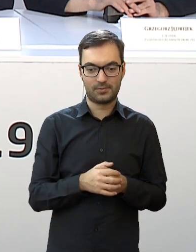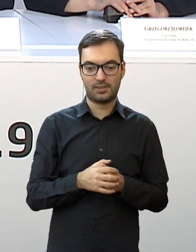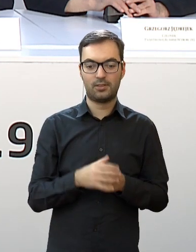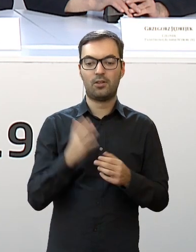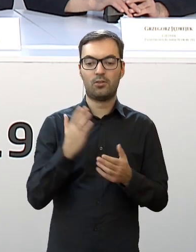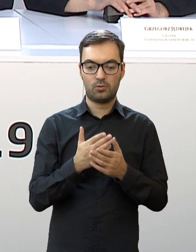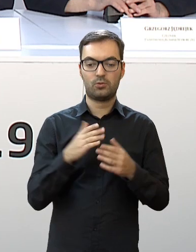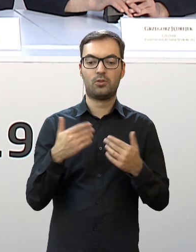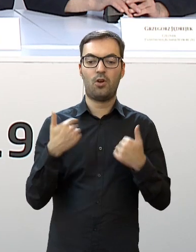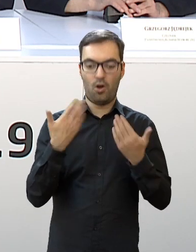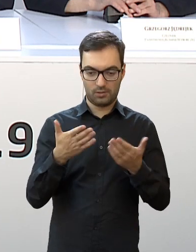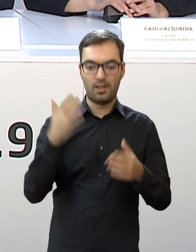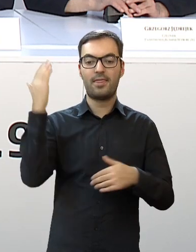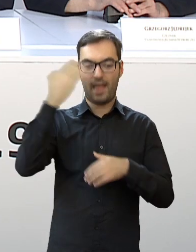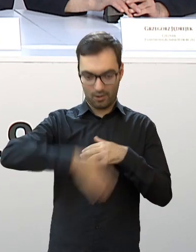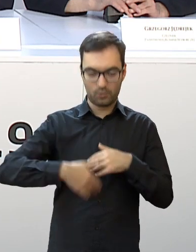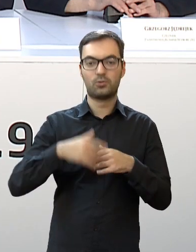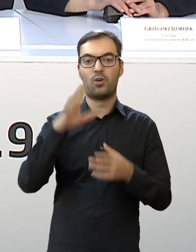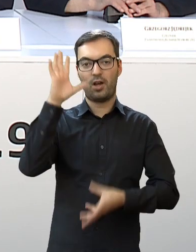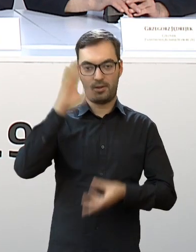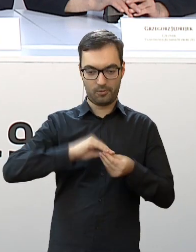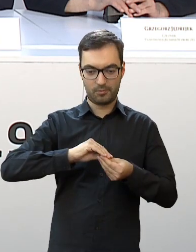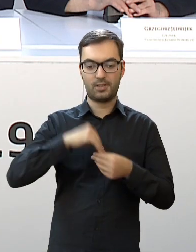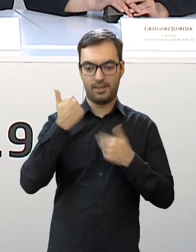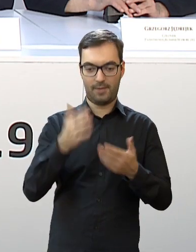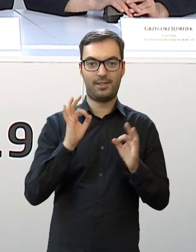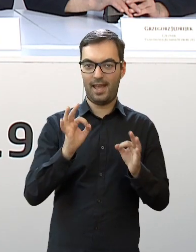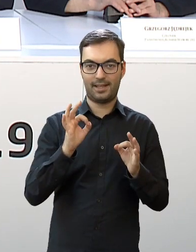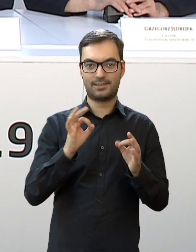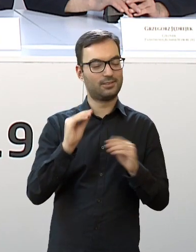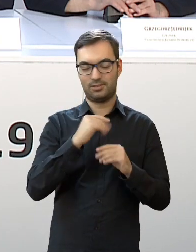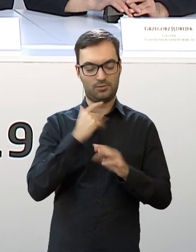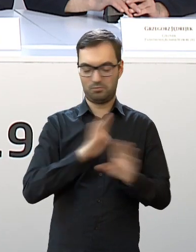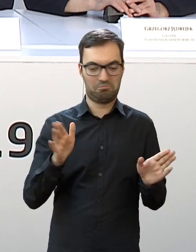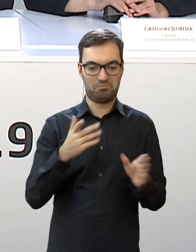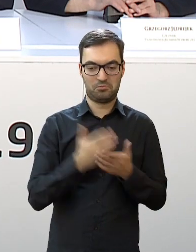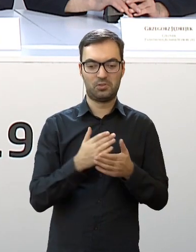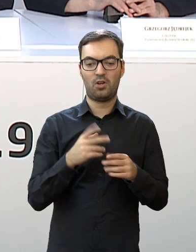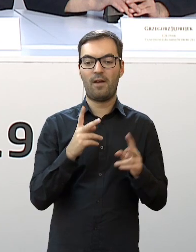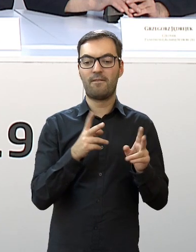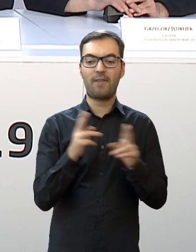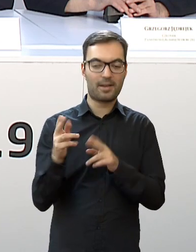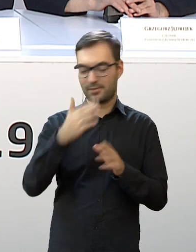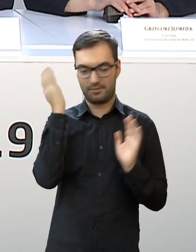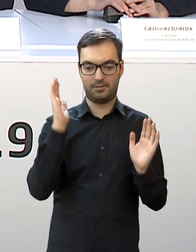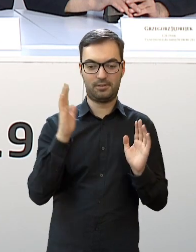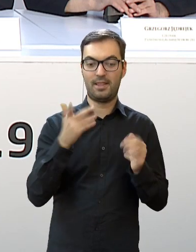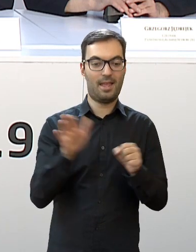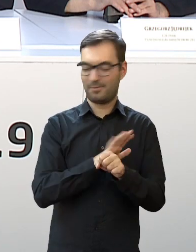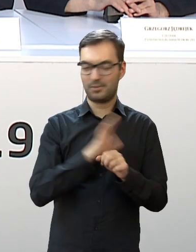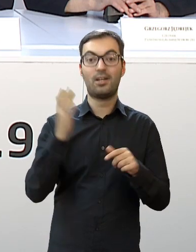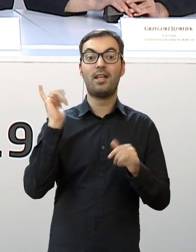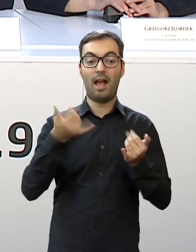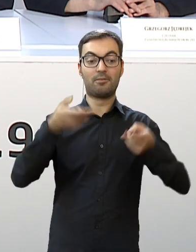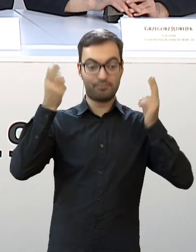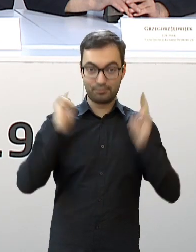podamy oczywiście w protokole, podamy frekwencję, bo teraz cząstkowo nie ustalamy. Tak. Cząstkowo nie ustalamy w tych wynikach, natomiast będzie